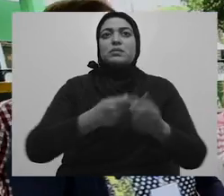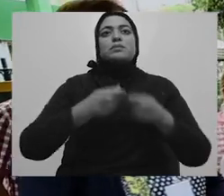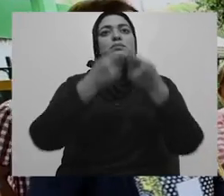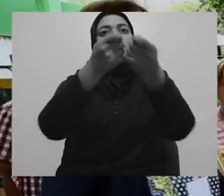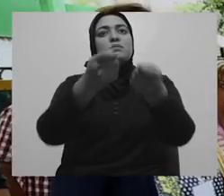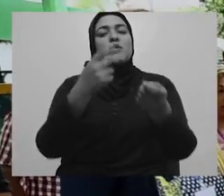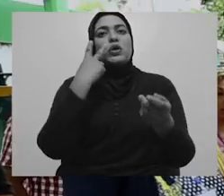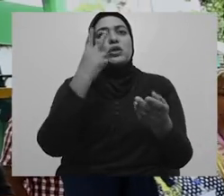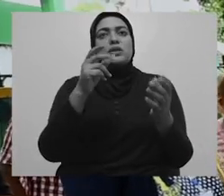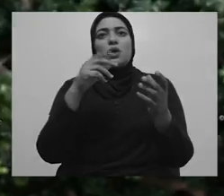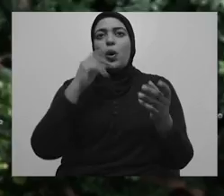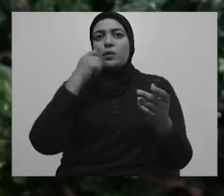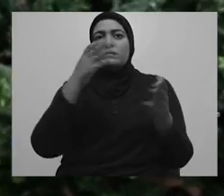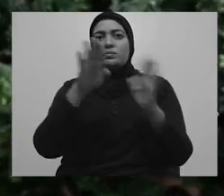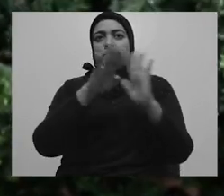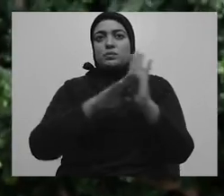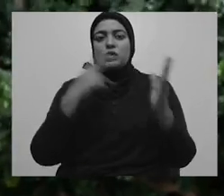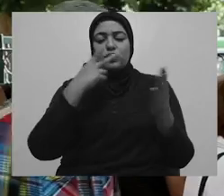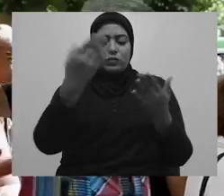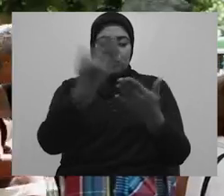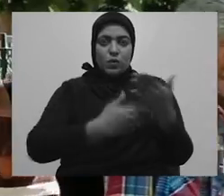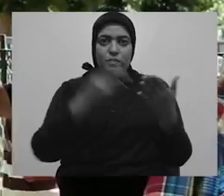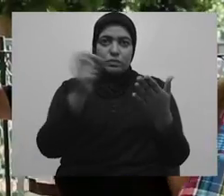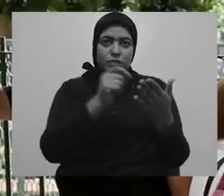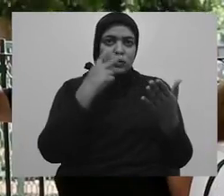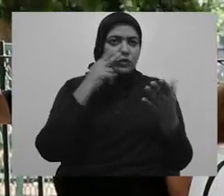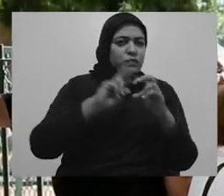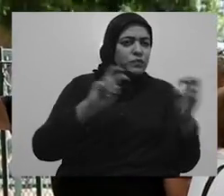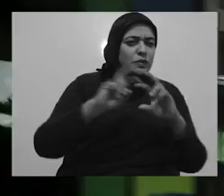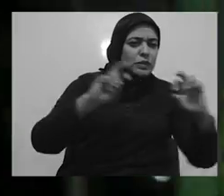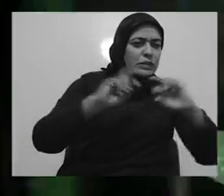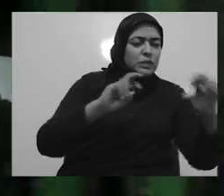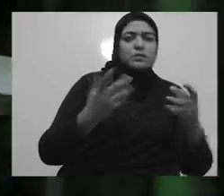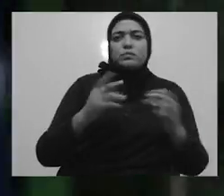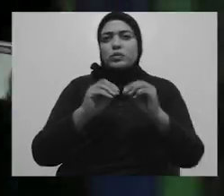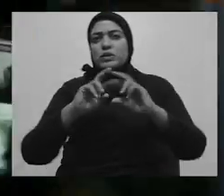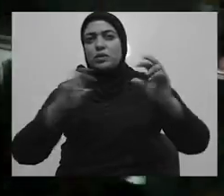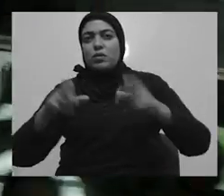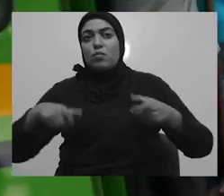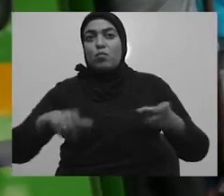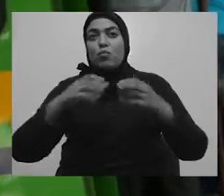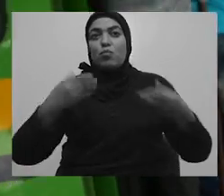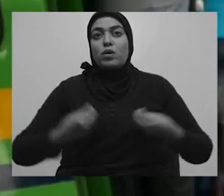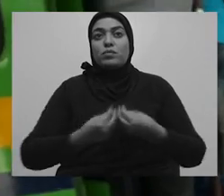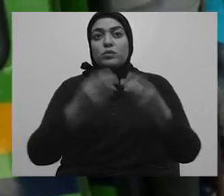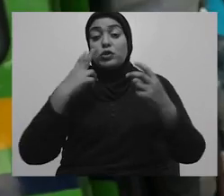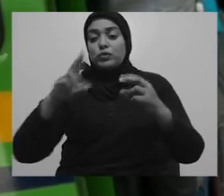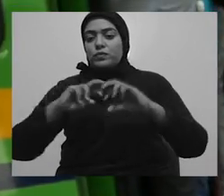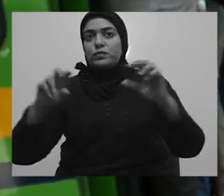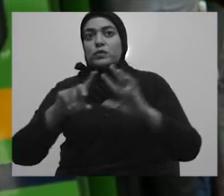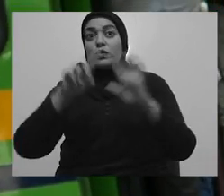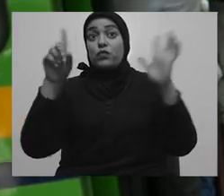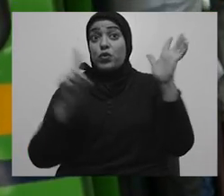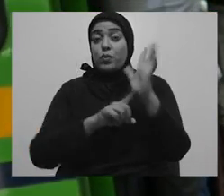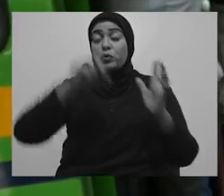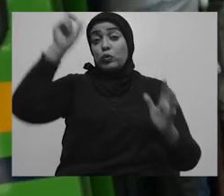رابور، وصلتش معناها كات رابور معنا البي دي جي في النهار الثاني. تهبط نوت باش يهبطوا